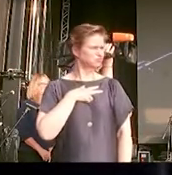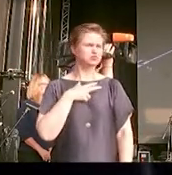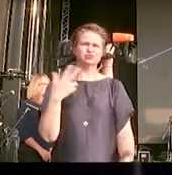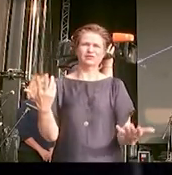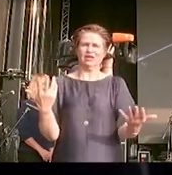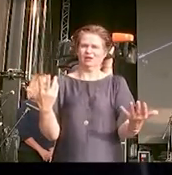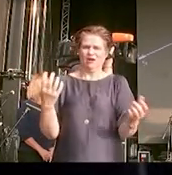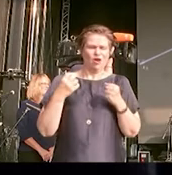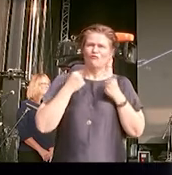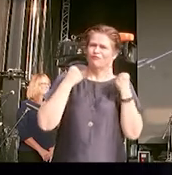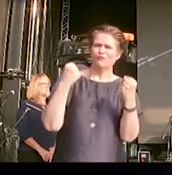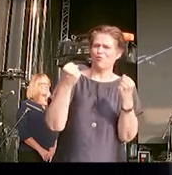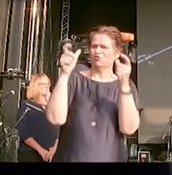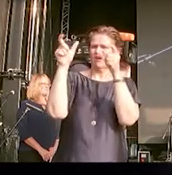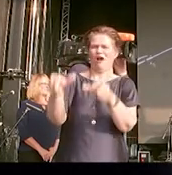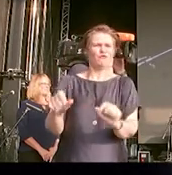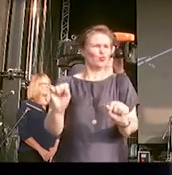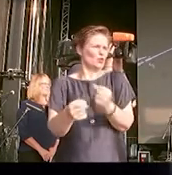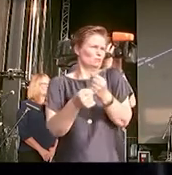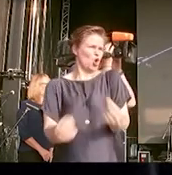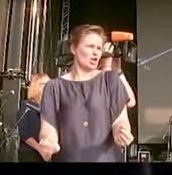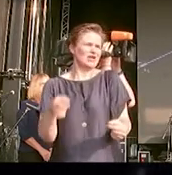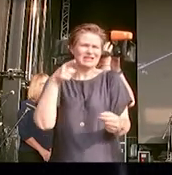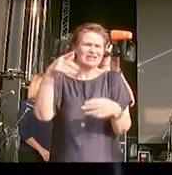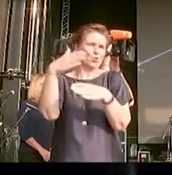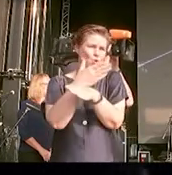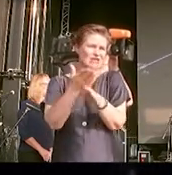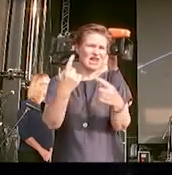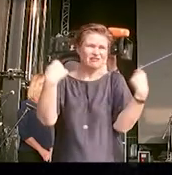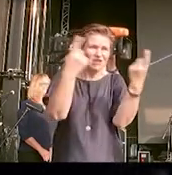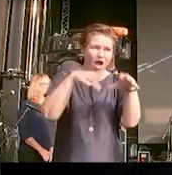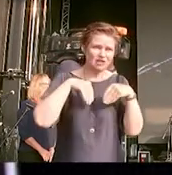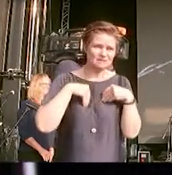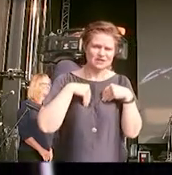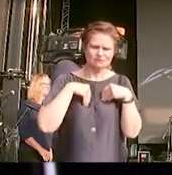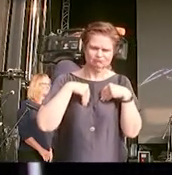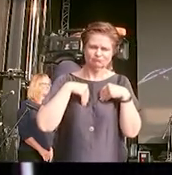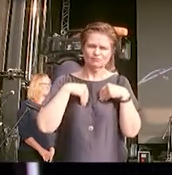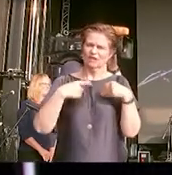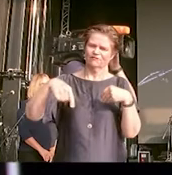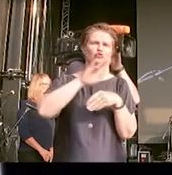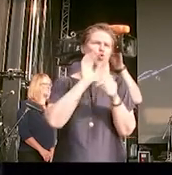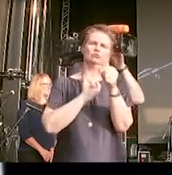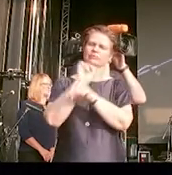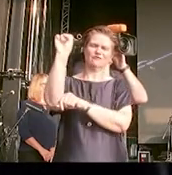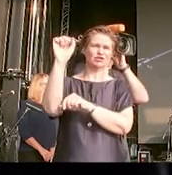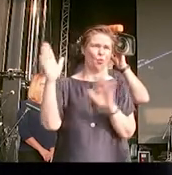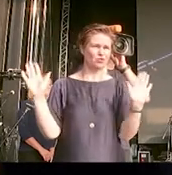das macht unfassbar wütend und wir werden dieses Urteil nicht akzeptieren. Wir haben Revision eingelegt.